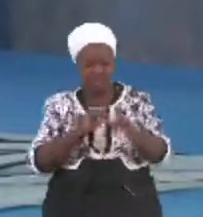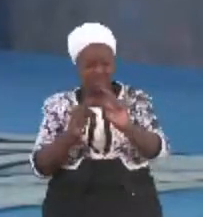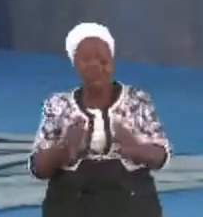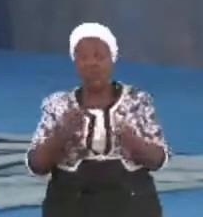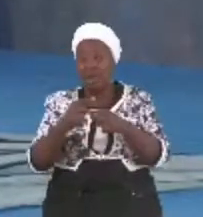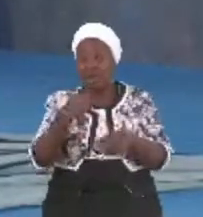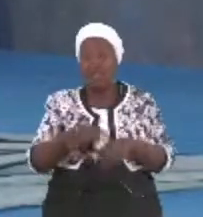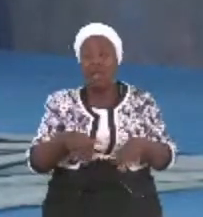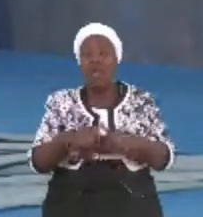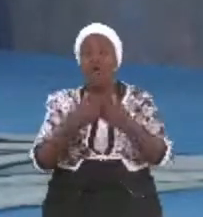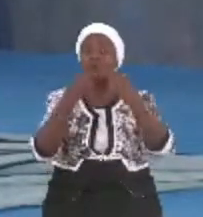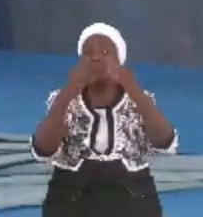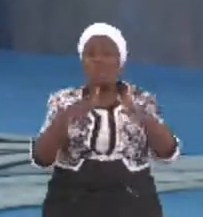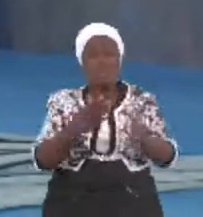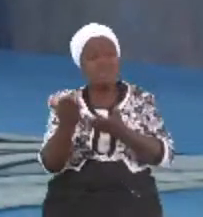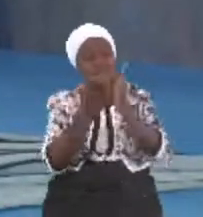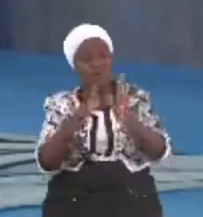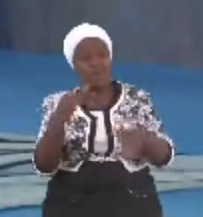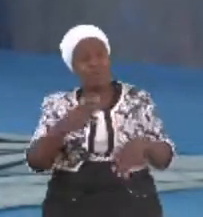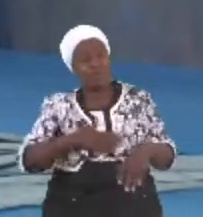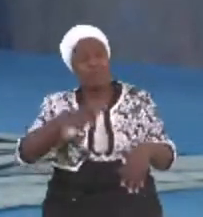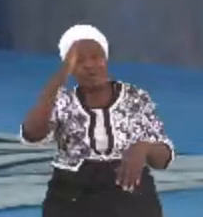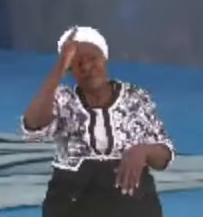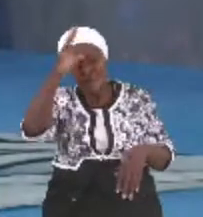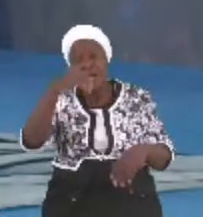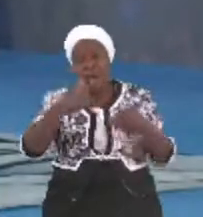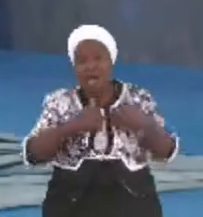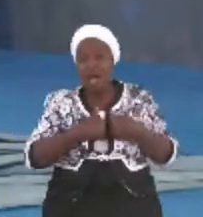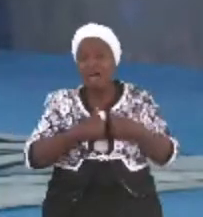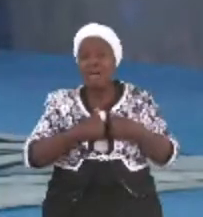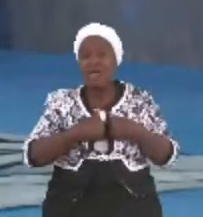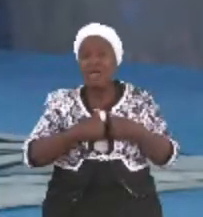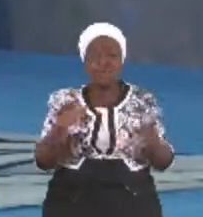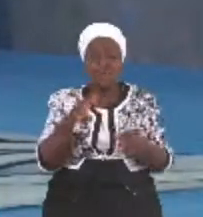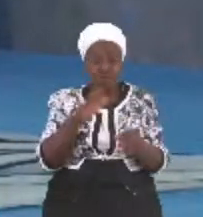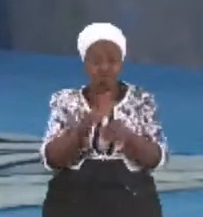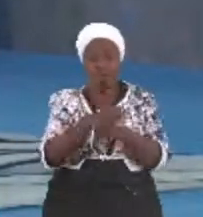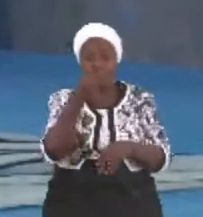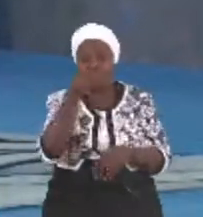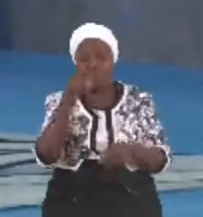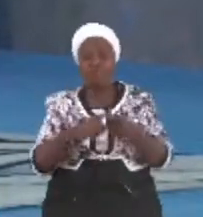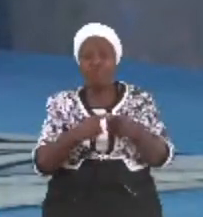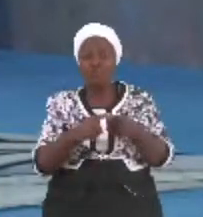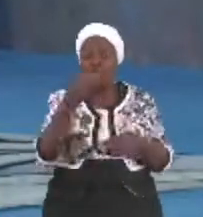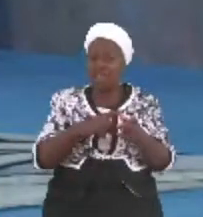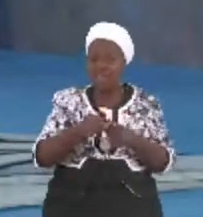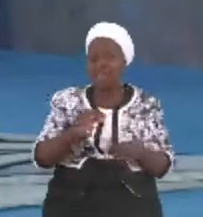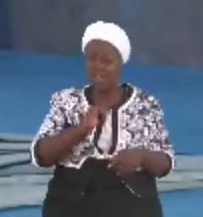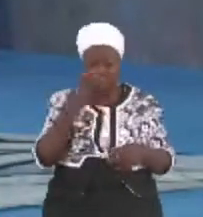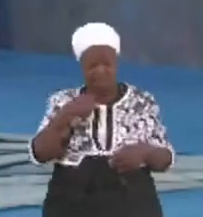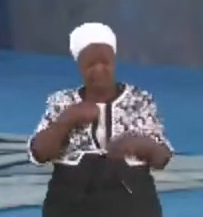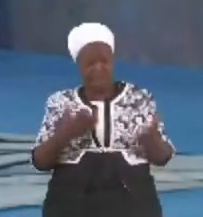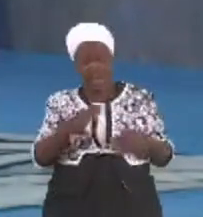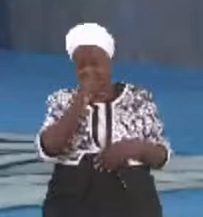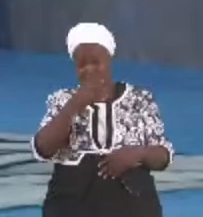il y a plusieurs mercenaires dans la maison de mon père ont du pain en abondance, et moi ici je meurs de